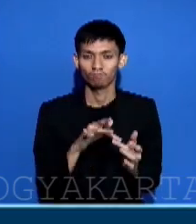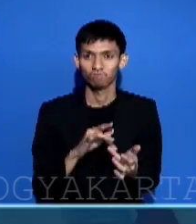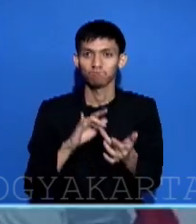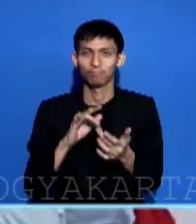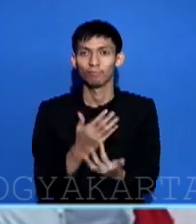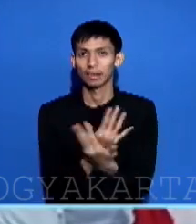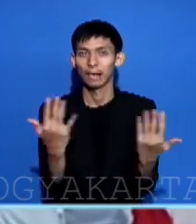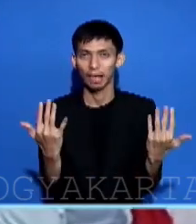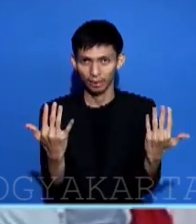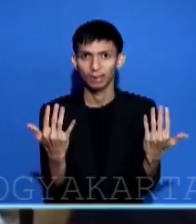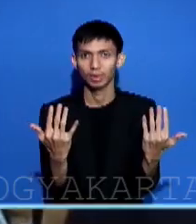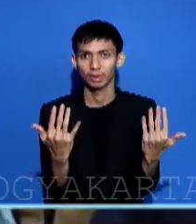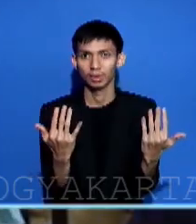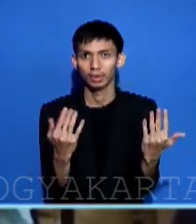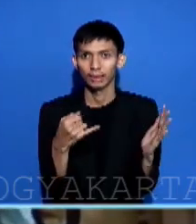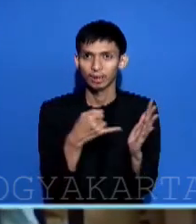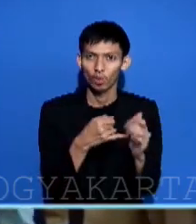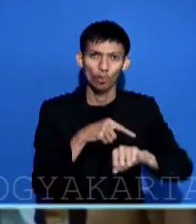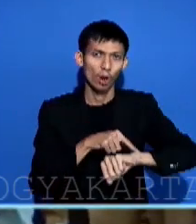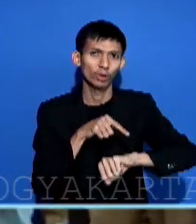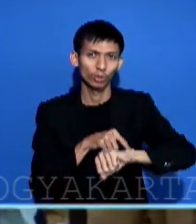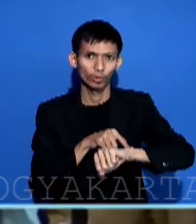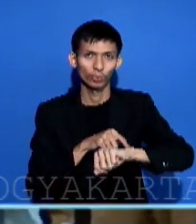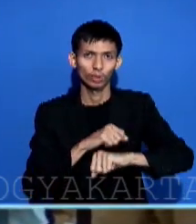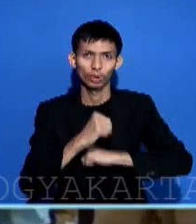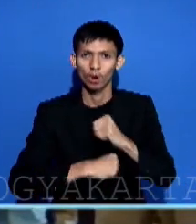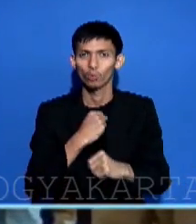warga masyarakat kangge ngisi wekdal ing gantosing warsa enggal 2021.